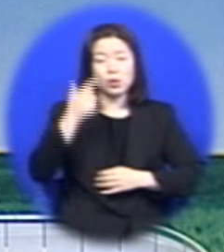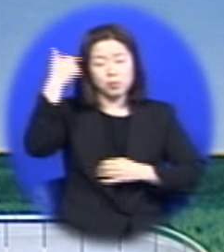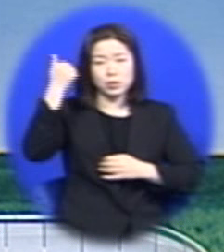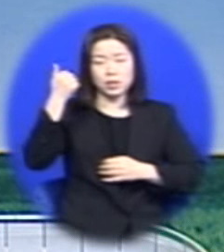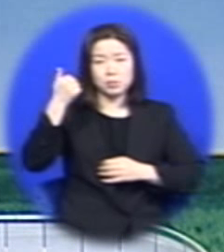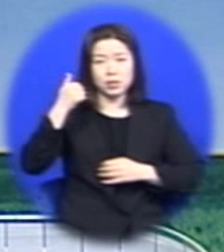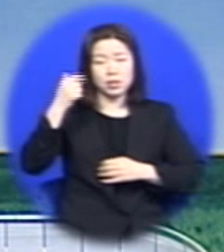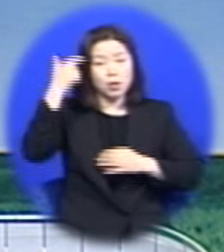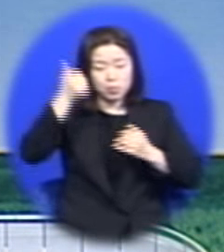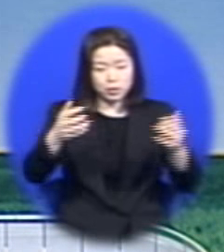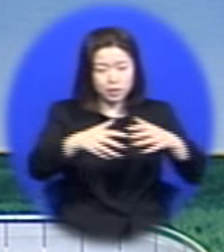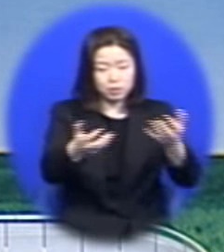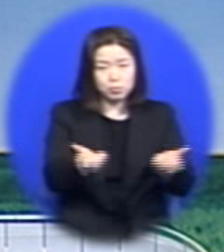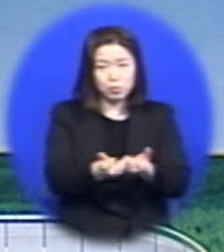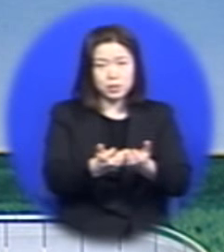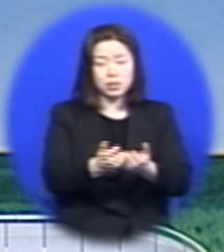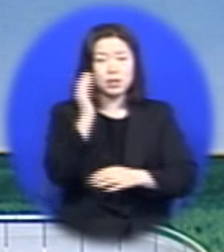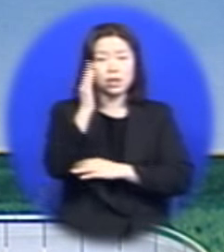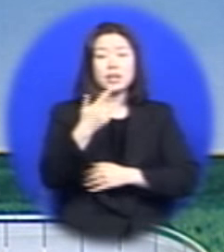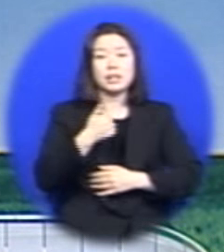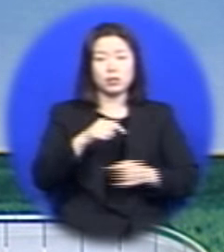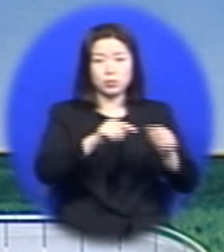강의하셨던 걸 녹음으로 제가 들은 적이 있습니다.